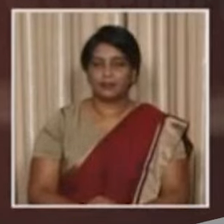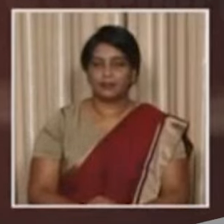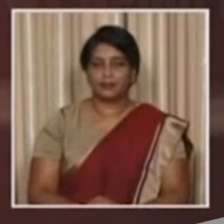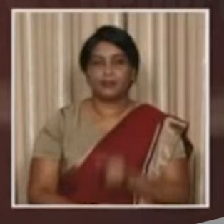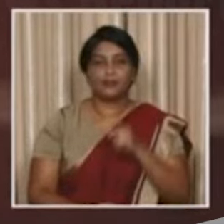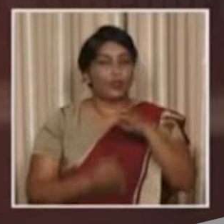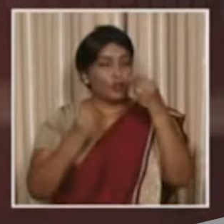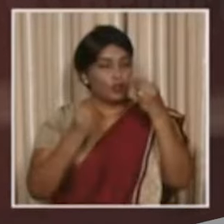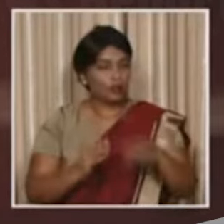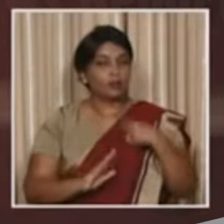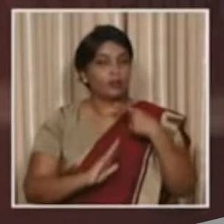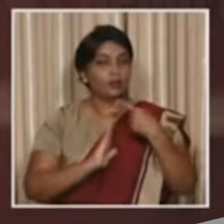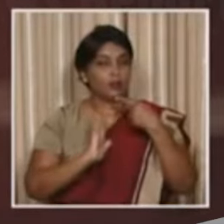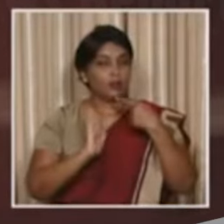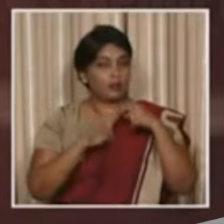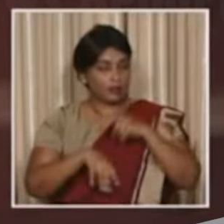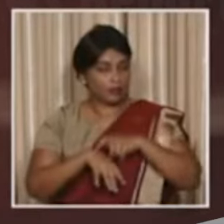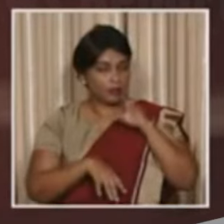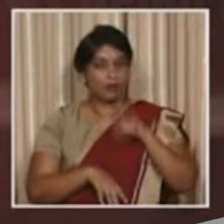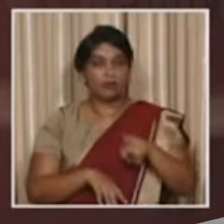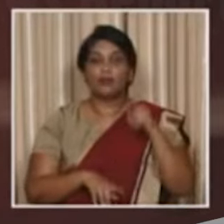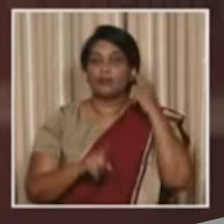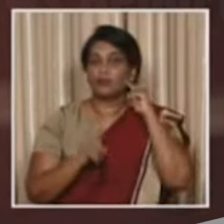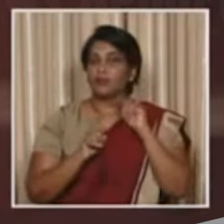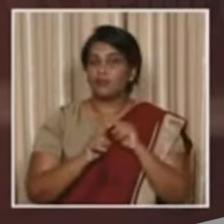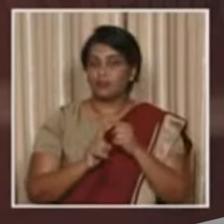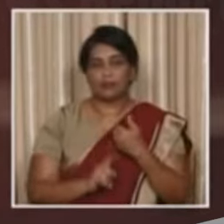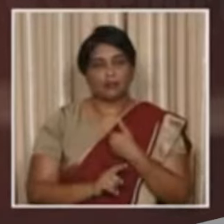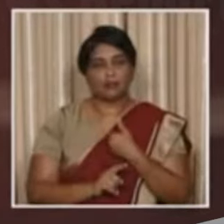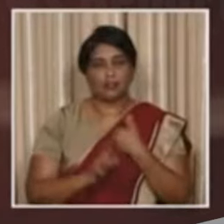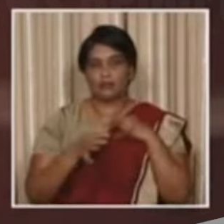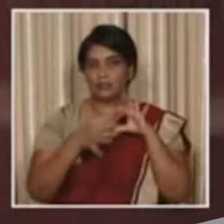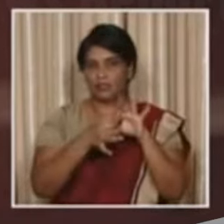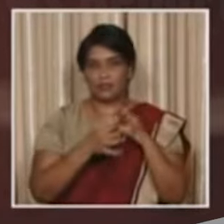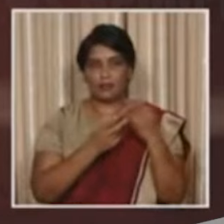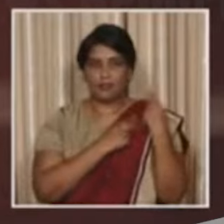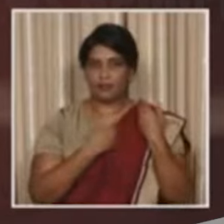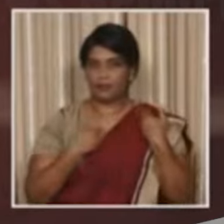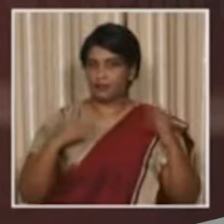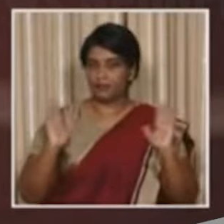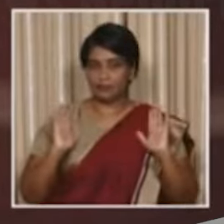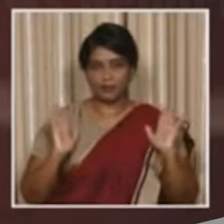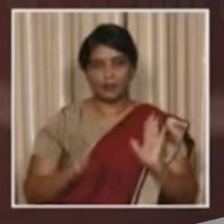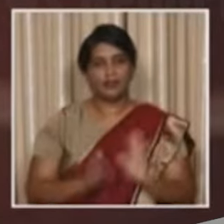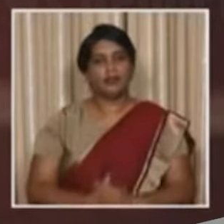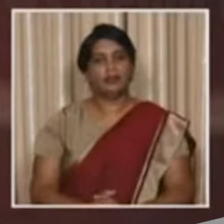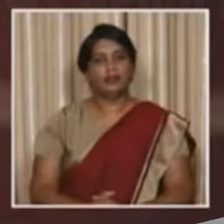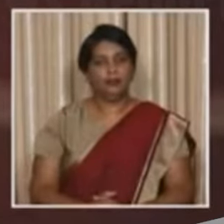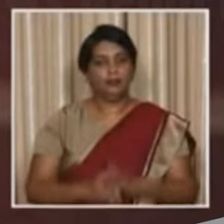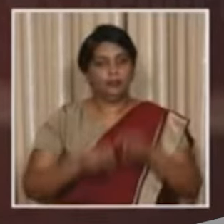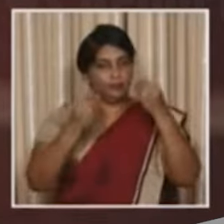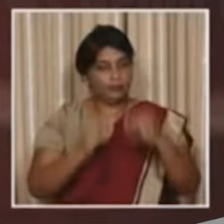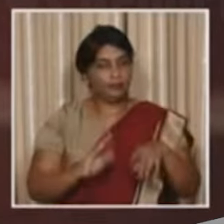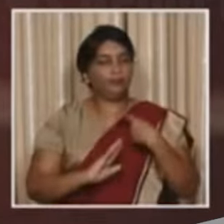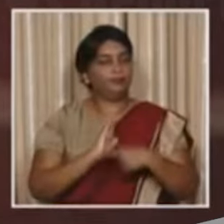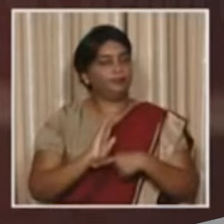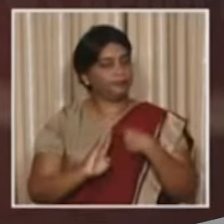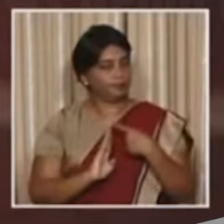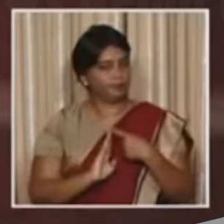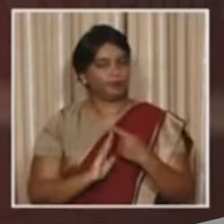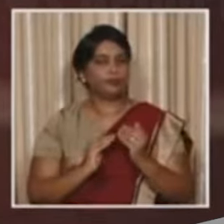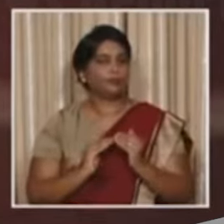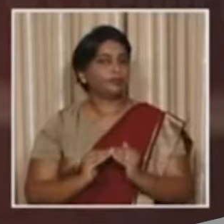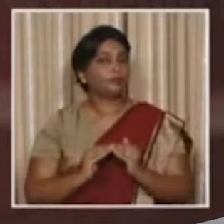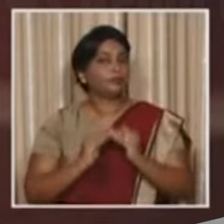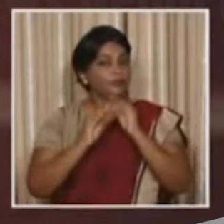ඒ කඩාවැටිච්ච වෙලාවේ ඒ කඩාවැටීම් සම්බන්ධව මගේ කිසි සම්බන්ධයක් වගකීමක් නැහැ. ඒ නිසා කඩාවැටිච්ච රට ගොඩ